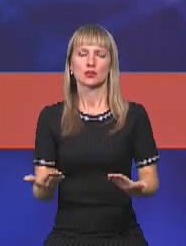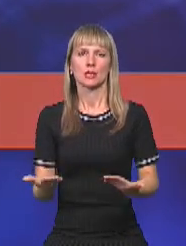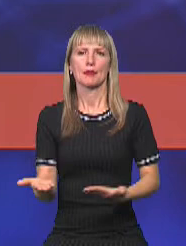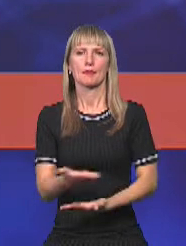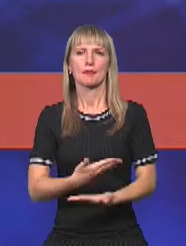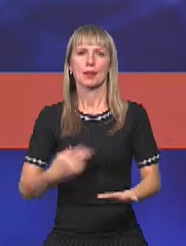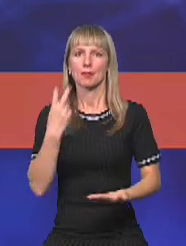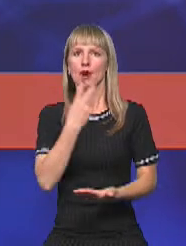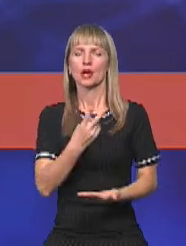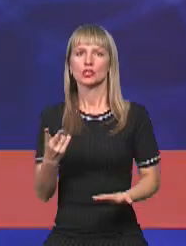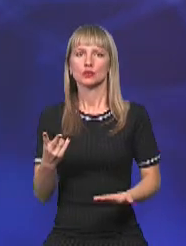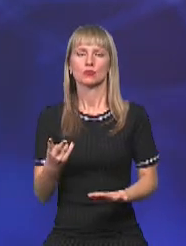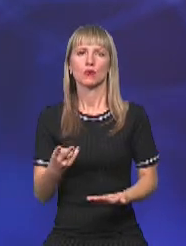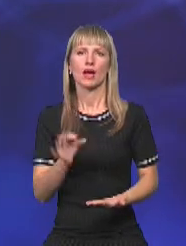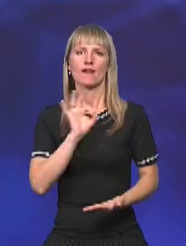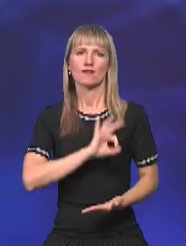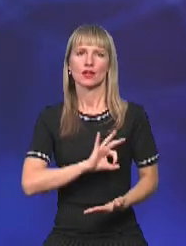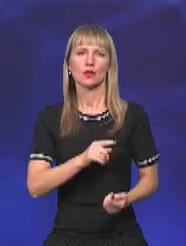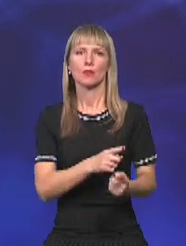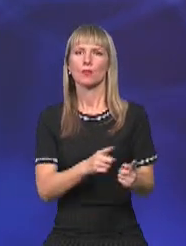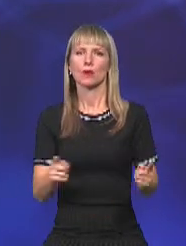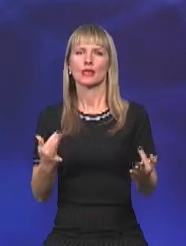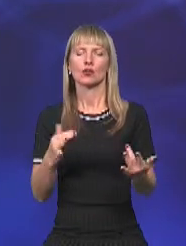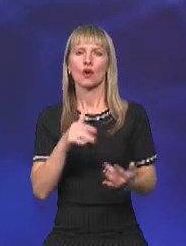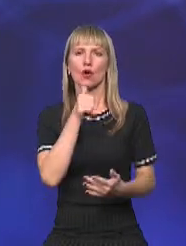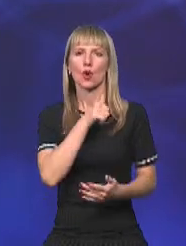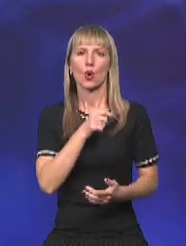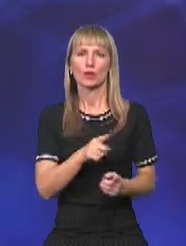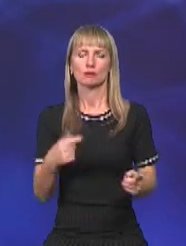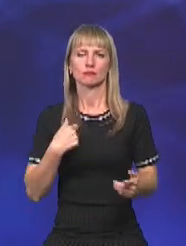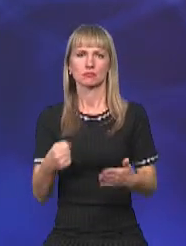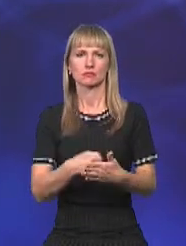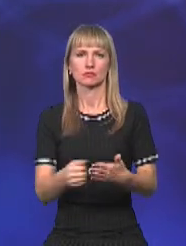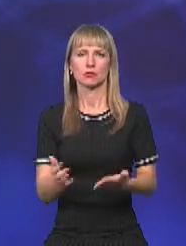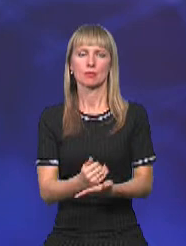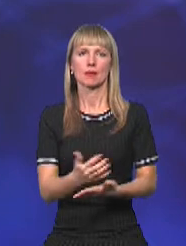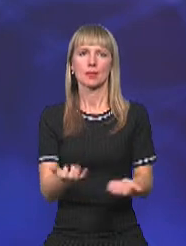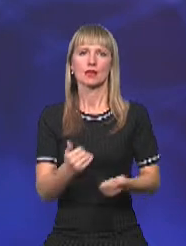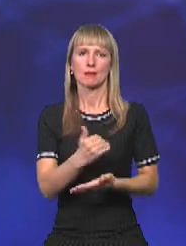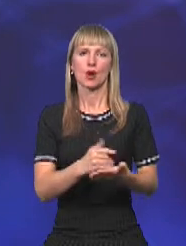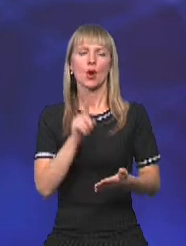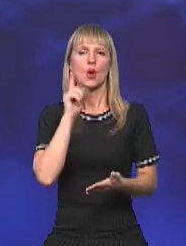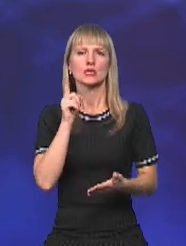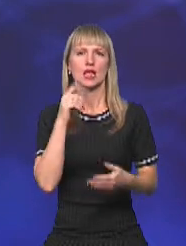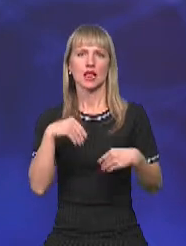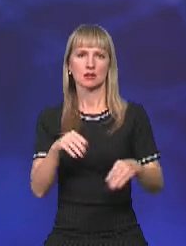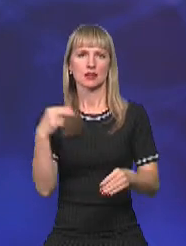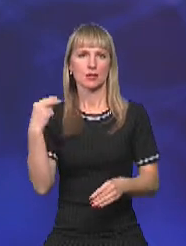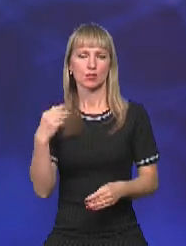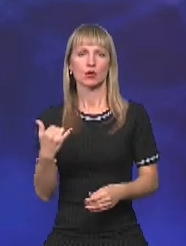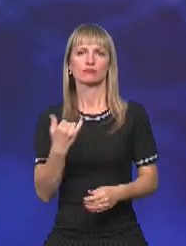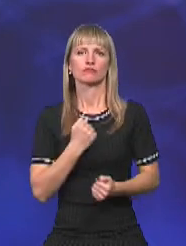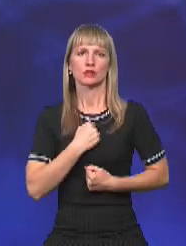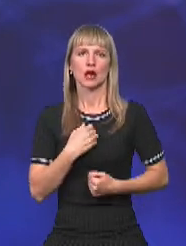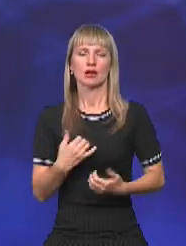Ми бачимо ефект от протягом кількох років ми домоглися прийняття програми озеленення Запоріжжя. Звичайно, що вона зараз, на